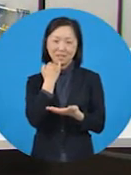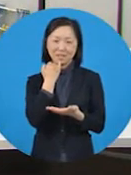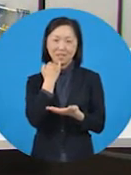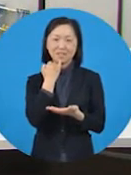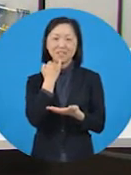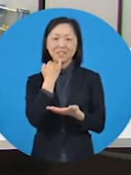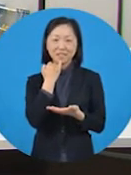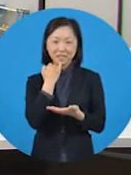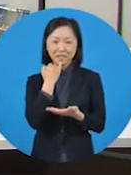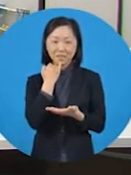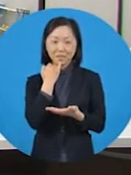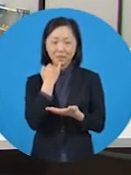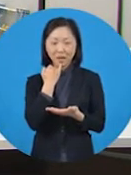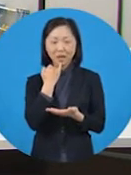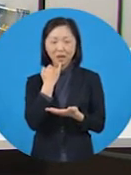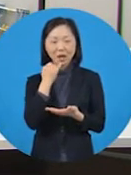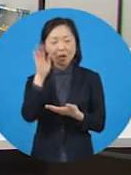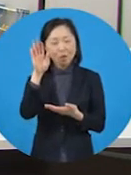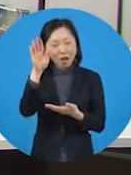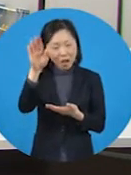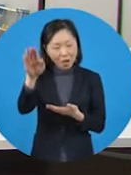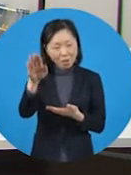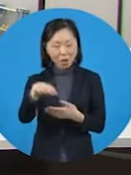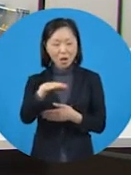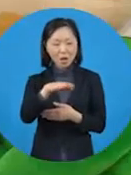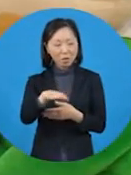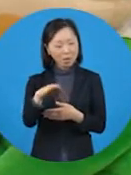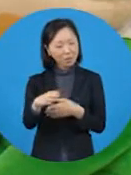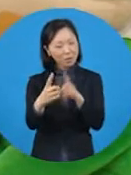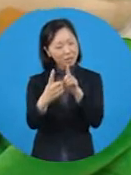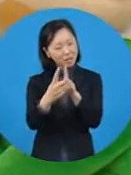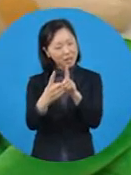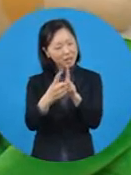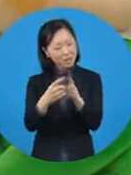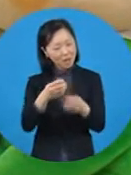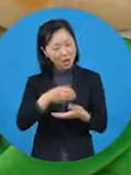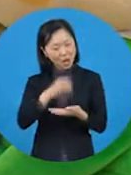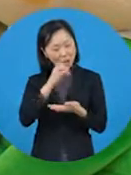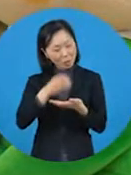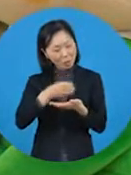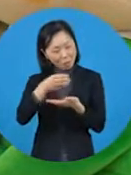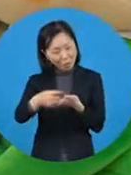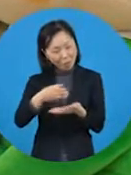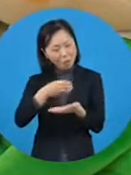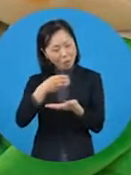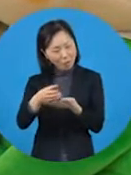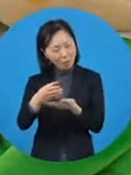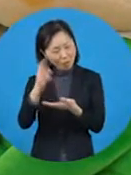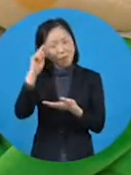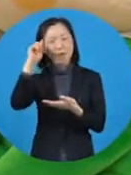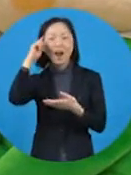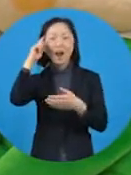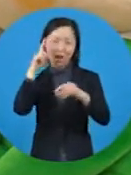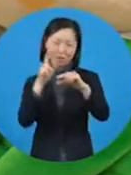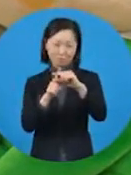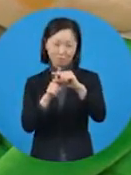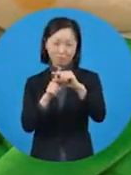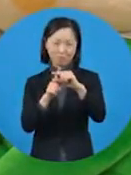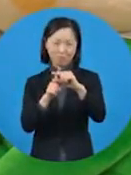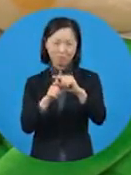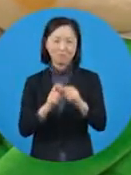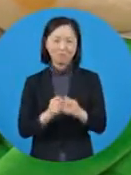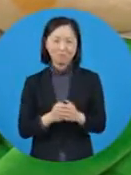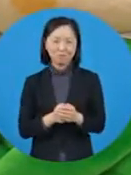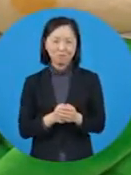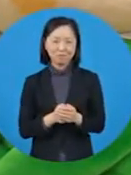で、また今ちょっとまだ準備中なんですけれども、子どもたち向けにも何かしら飲み物等を提供できるように今準備を進めているところにな